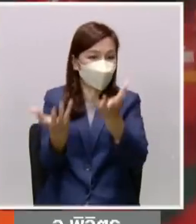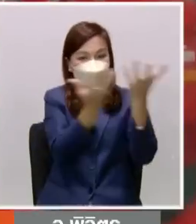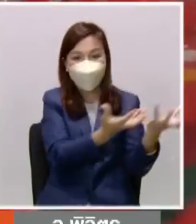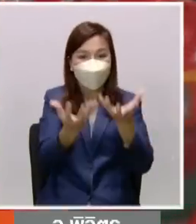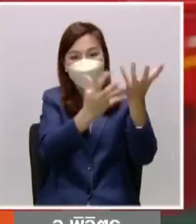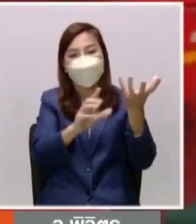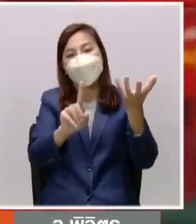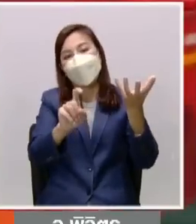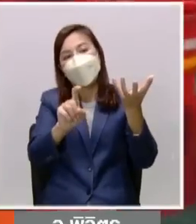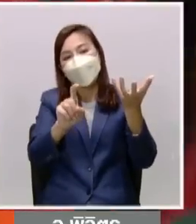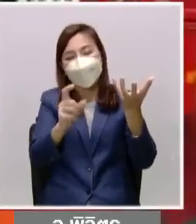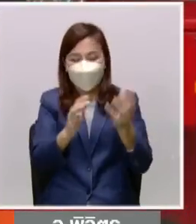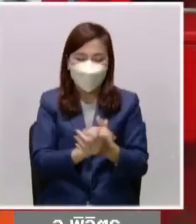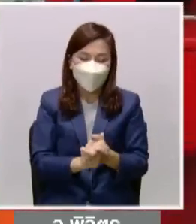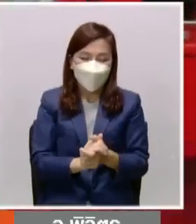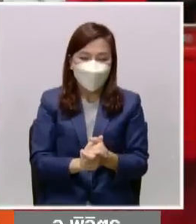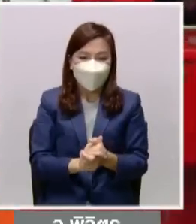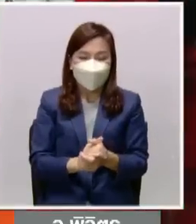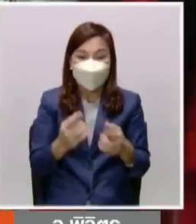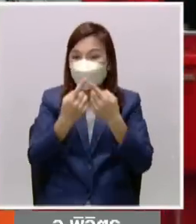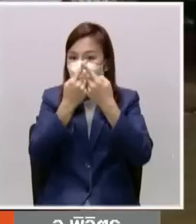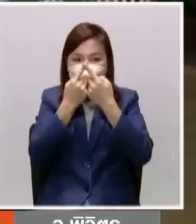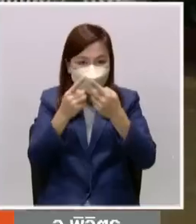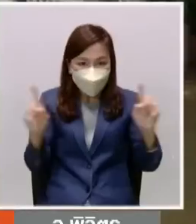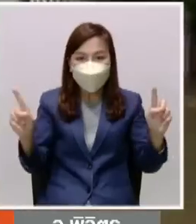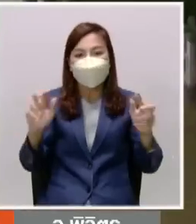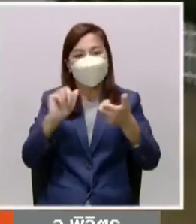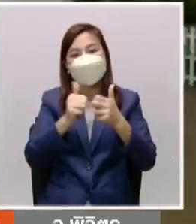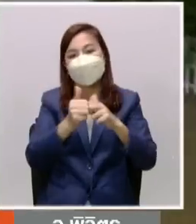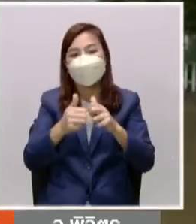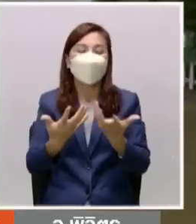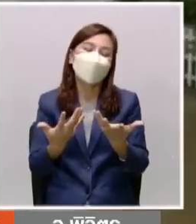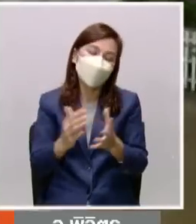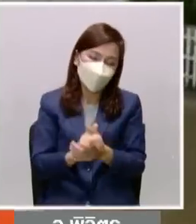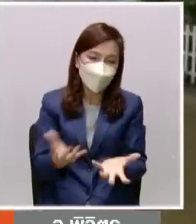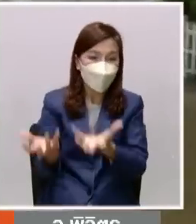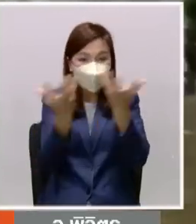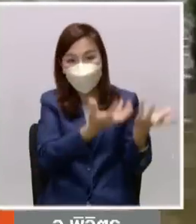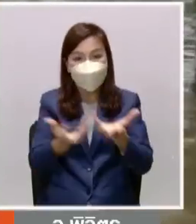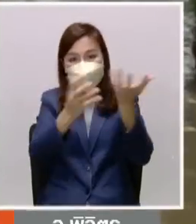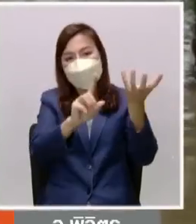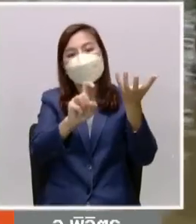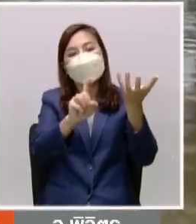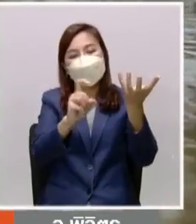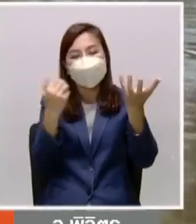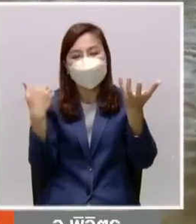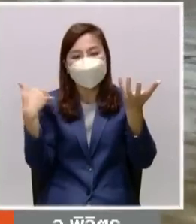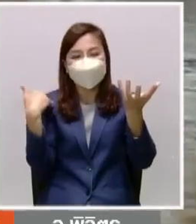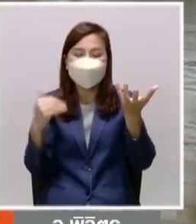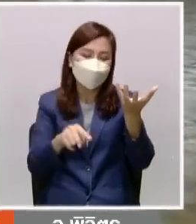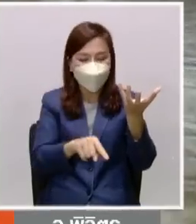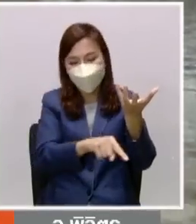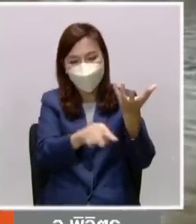ขึ้นสู่ที่สูงนะครับก็พยายามที่จะเก็บของหนีน้ำครับแต่ก็มีบางส่วนนะครับที่เก็บไม่ทันเข้าของคนจมน้ำเสียหายครับ